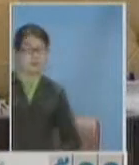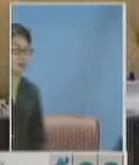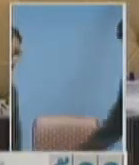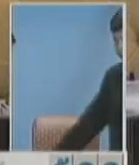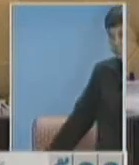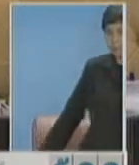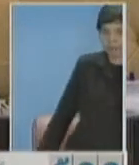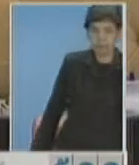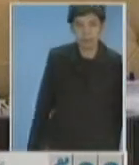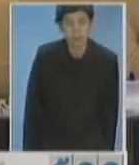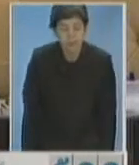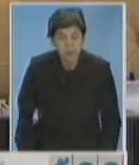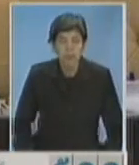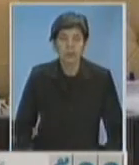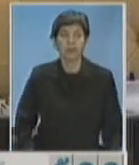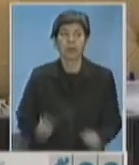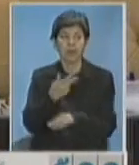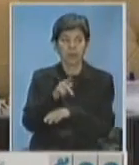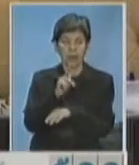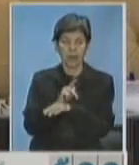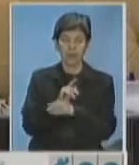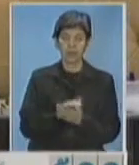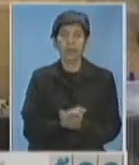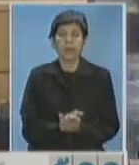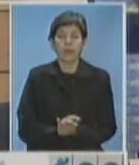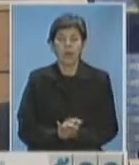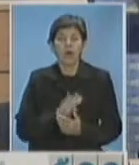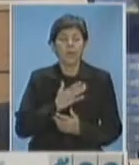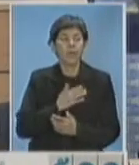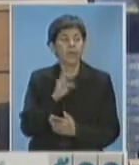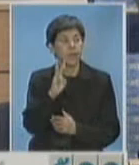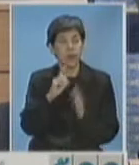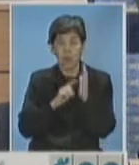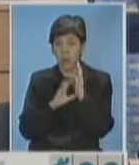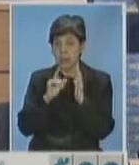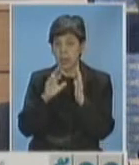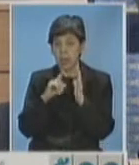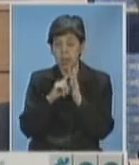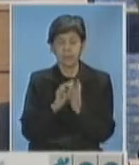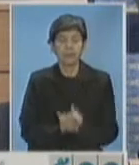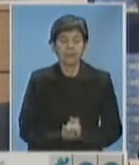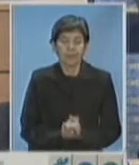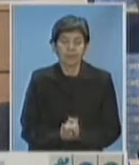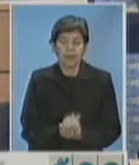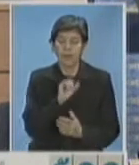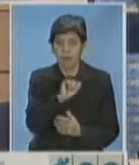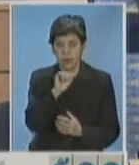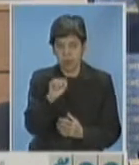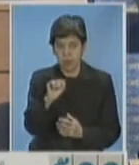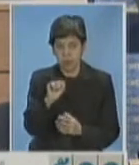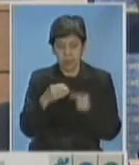ท่านประธานที่เคารพกระผมนายวัชราเพชรทองสมาชิกสภาผู้แทน